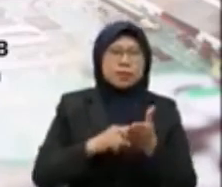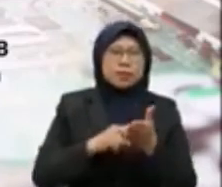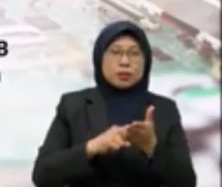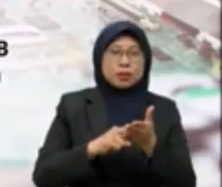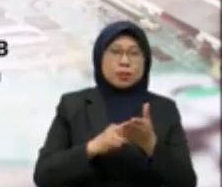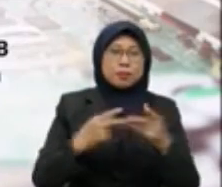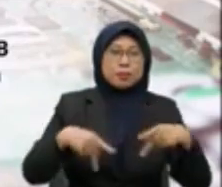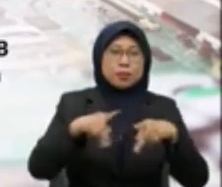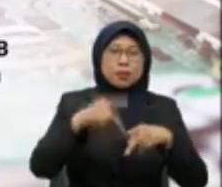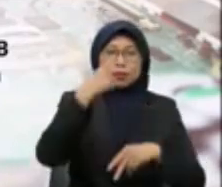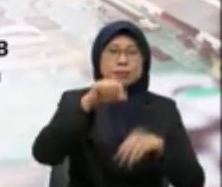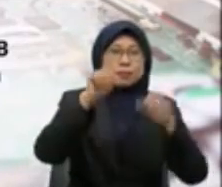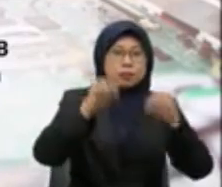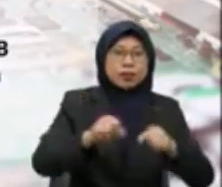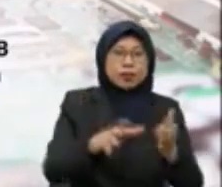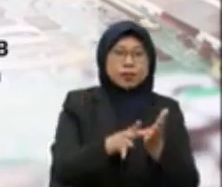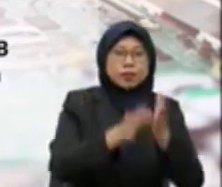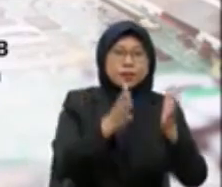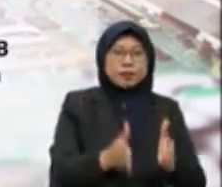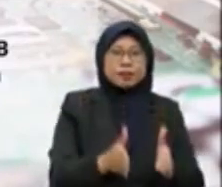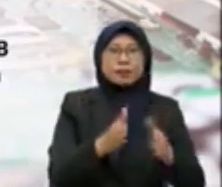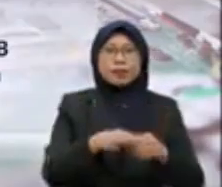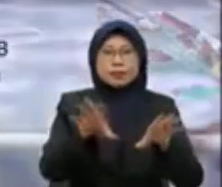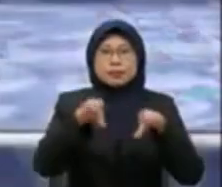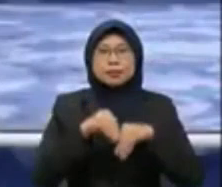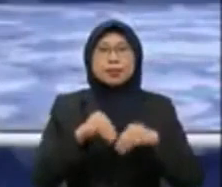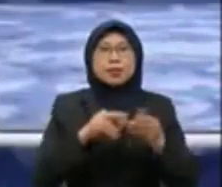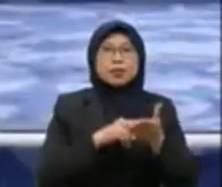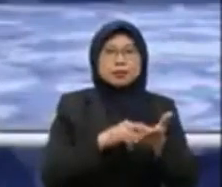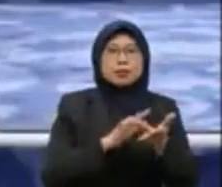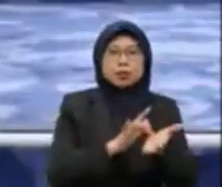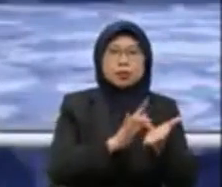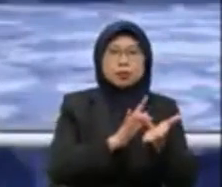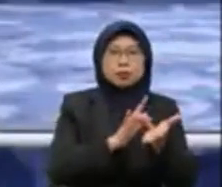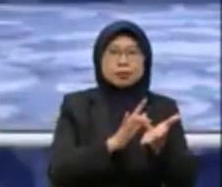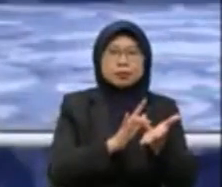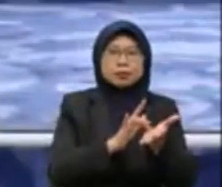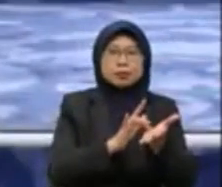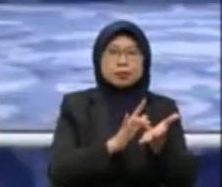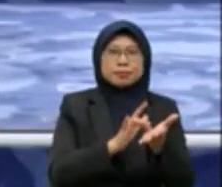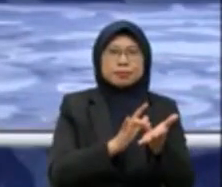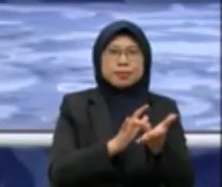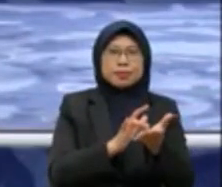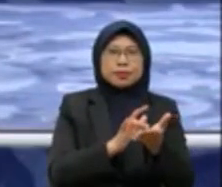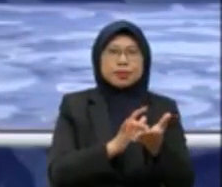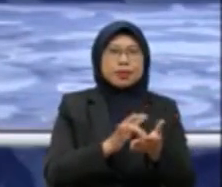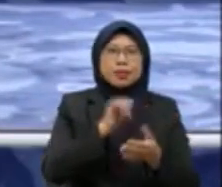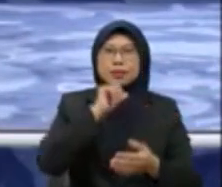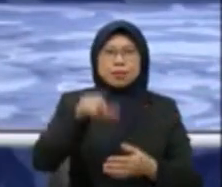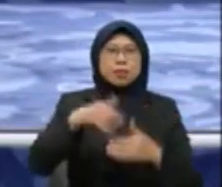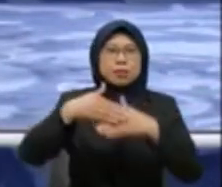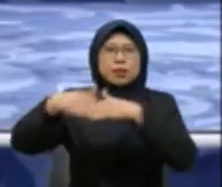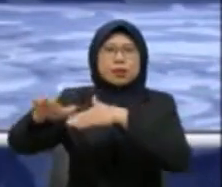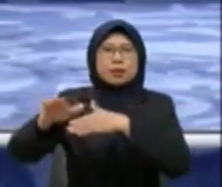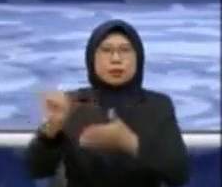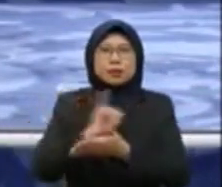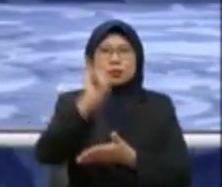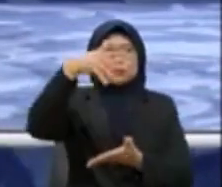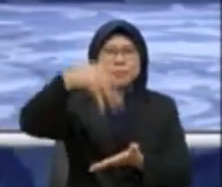1983 bagi membolehkan penagih dadah menerima rawatan dan pemulihan tanpa dimasukkan ke institusi penjara.